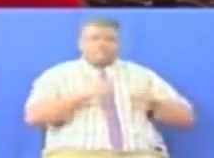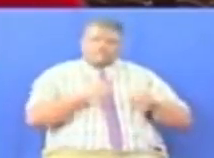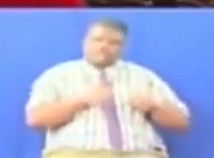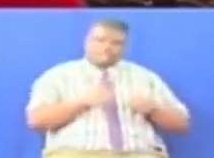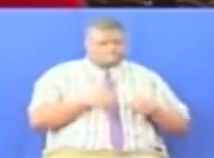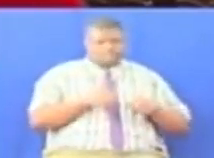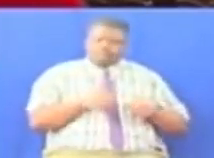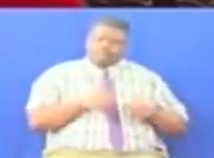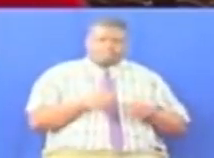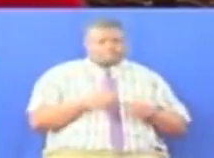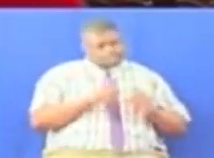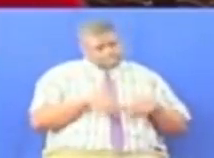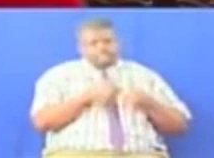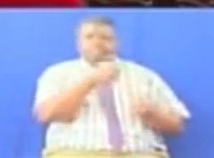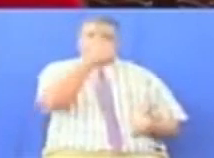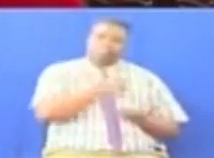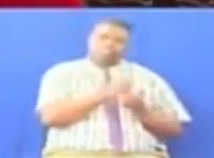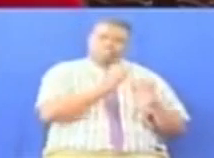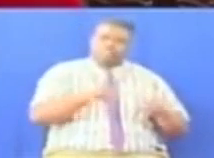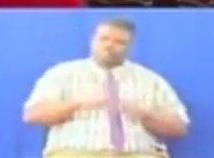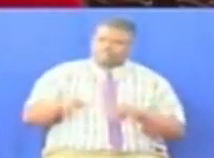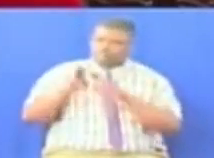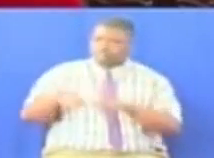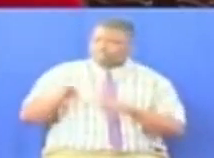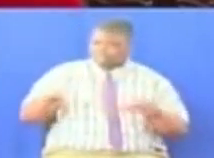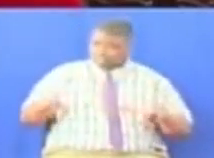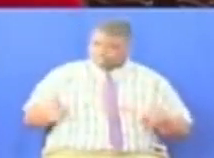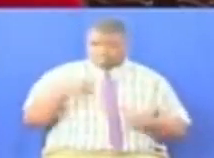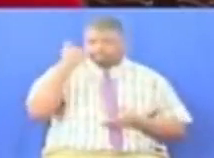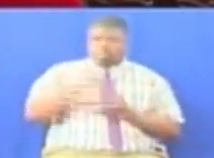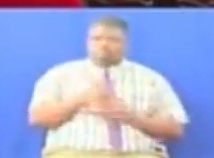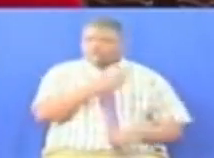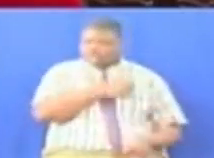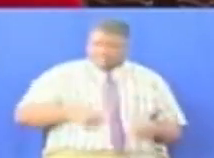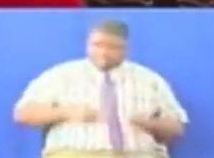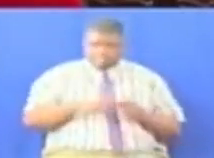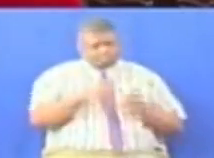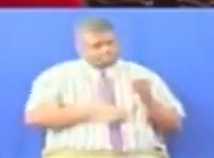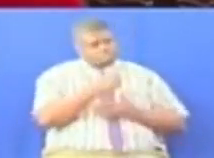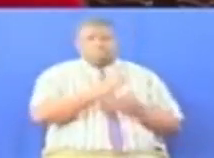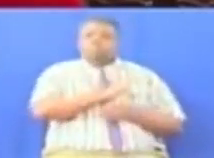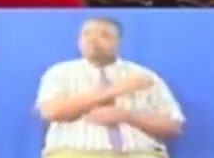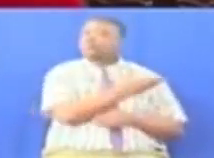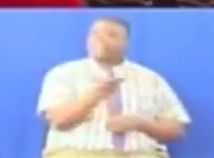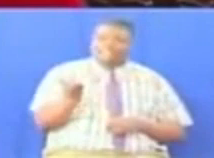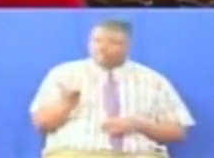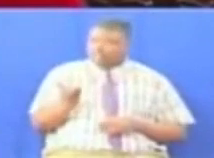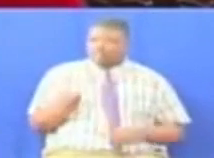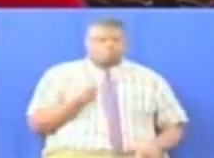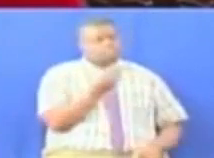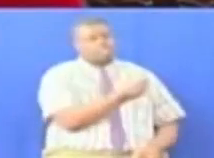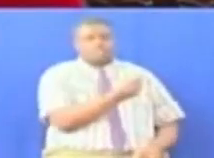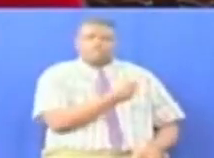nchi, lakini tayari kuna maamuzi mbalimbali ya mahakama ambayo yameshaamua kuwa rais pamoja na viongozi wengine nao wanaweza kushtakiwa